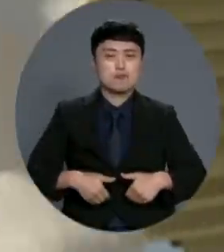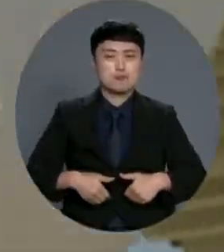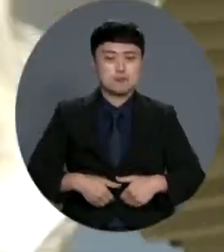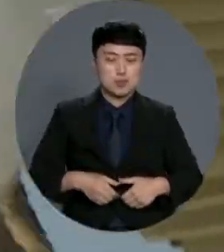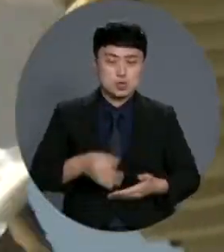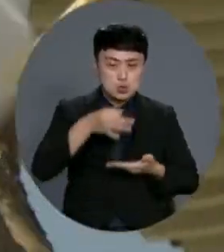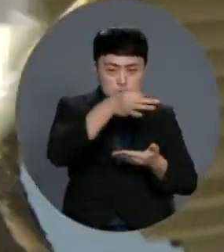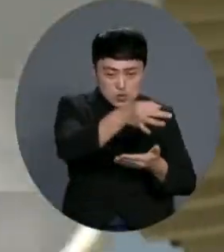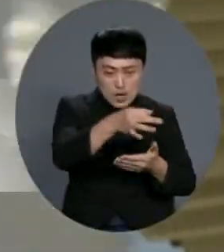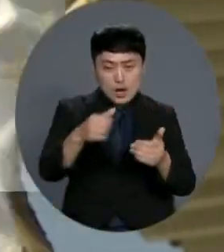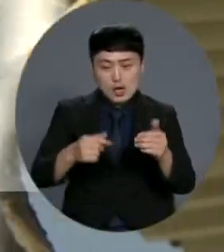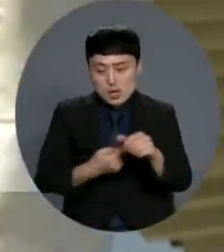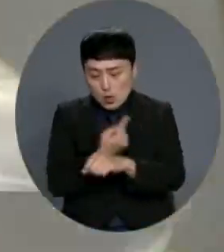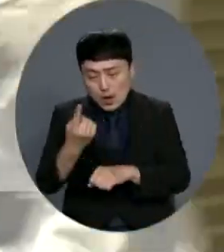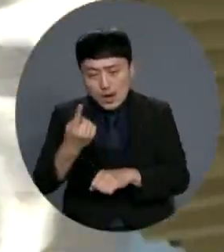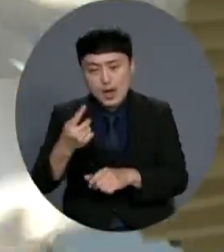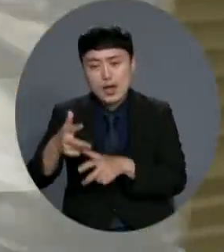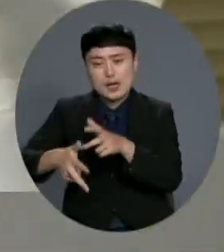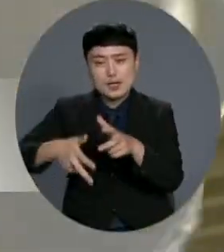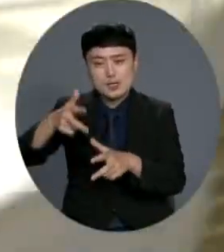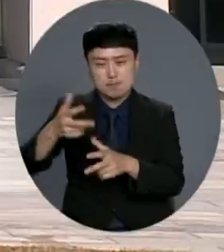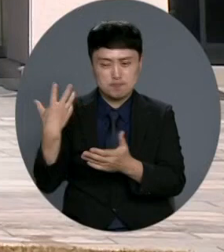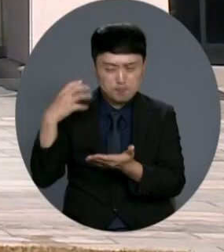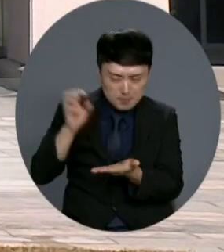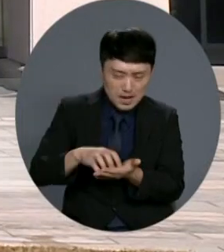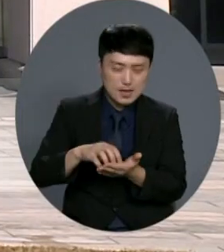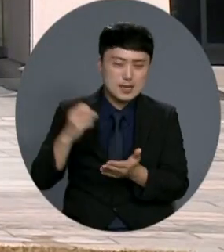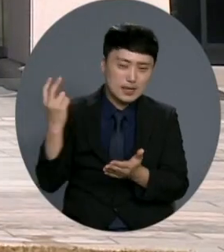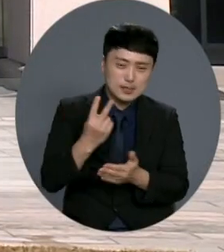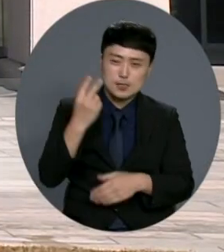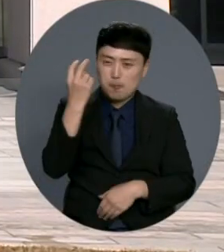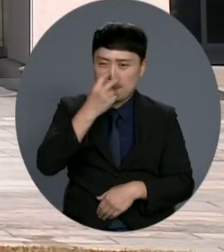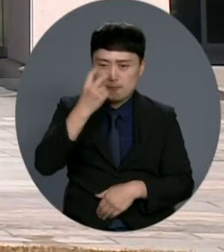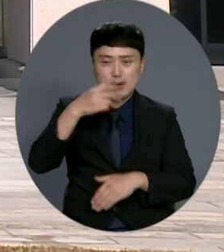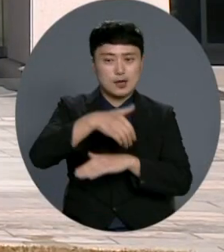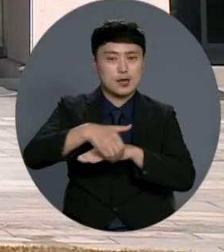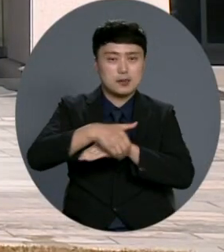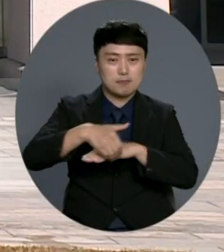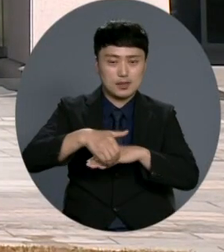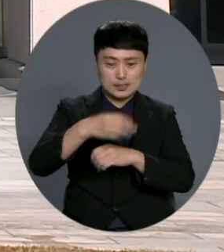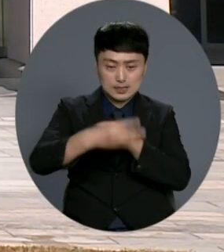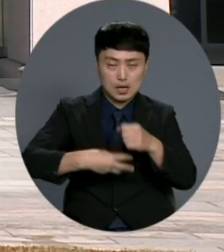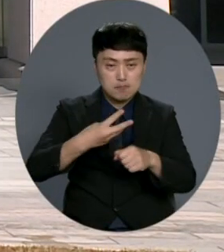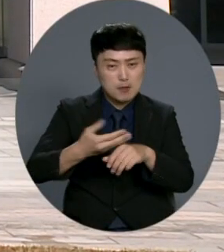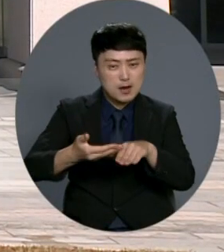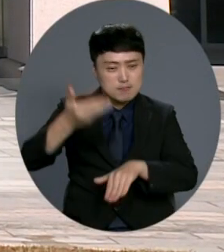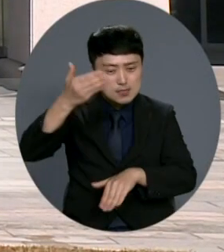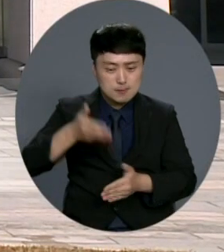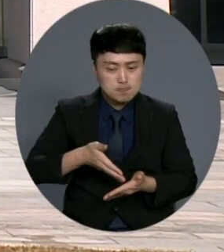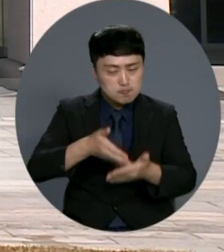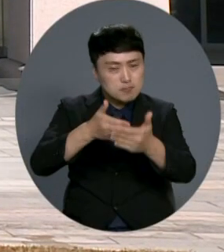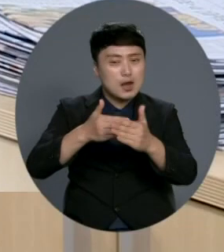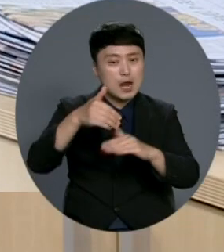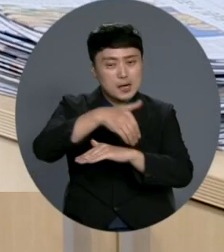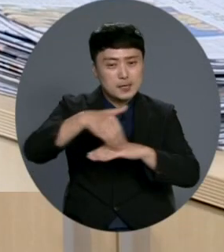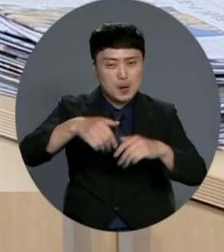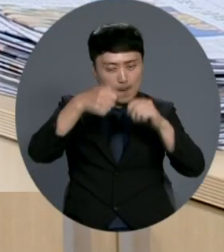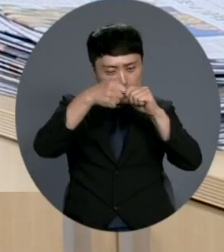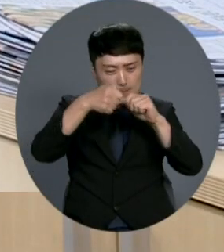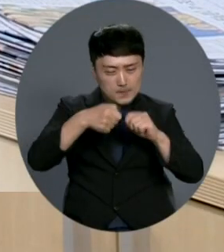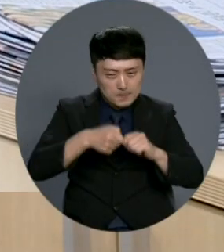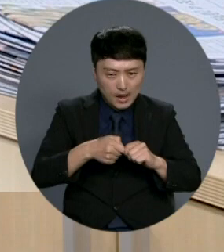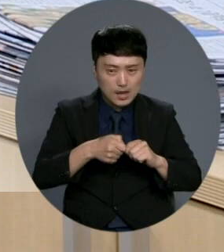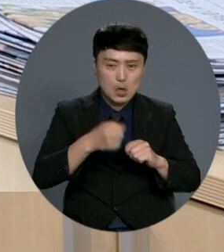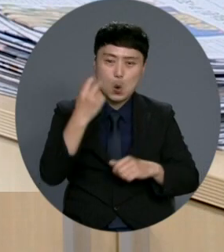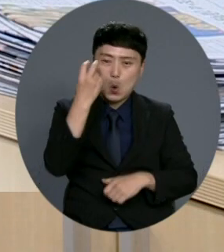우선 투자와 보조사업을 전면 원점에서 재검토합니다 3년 이상 추진한 사업은 더 세밀히